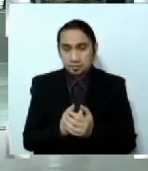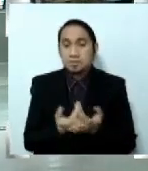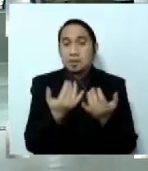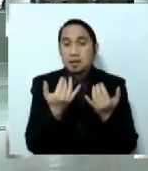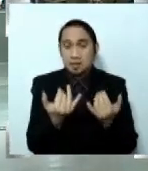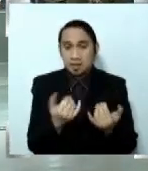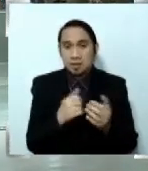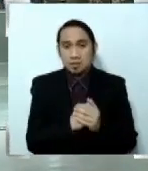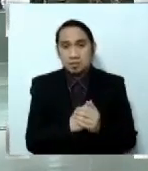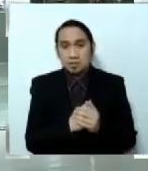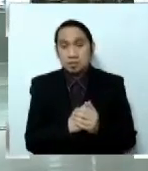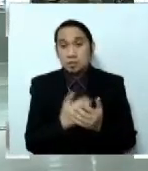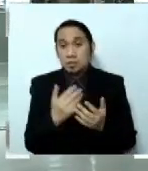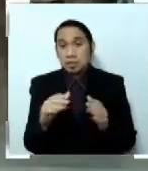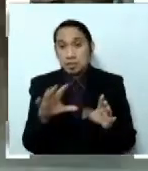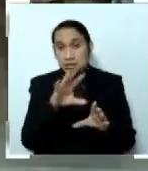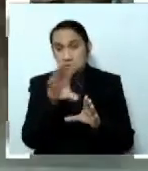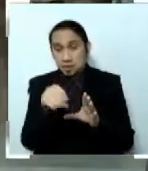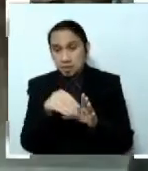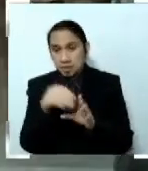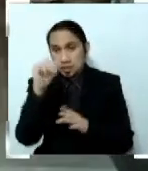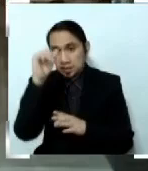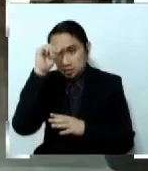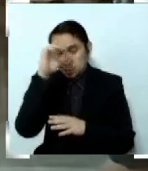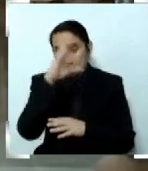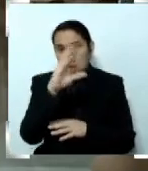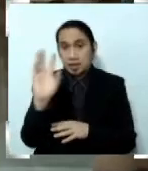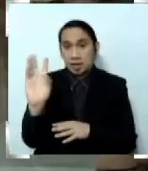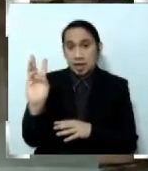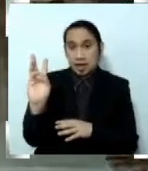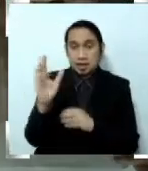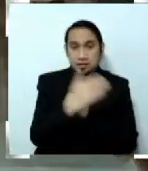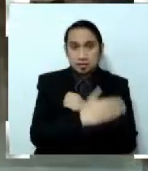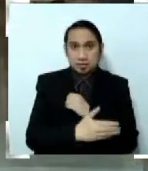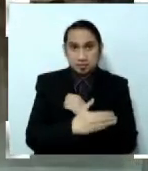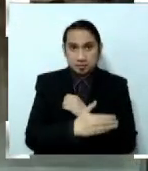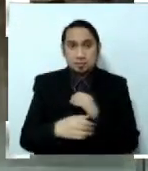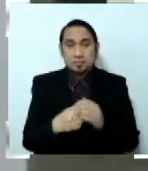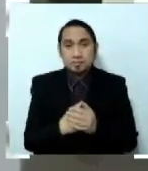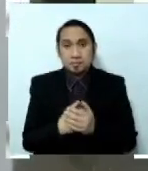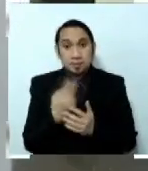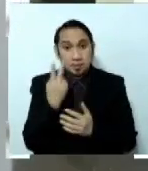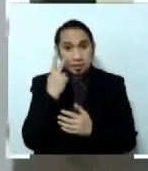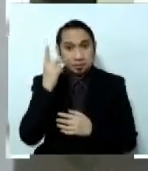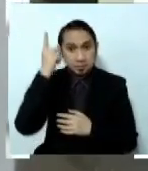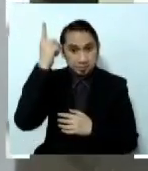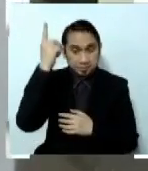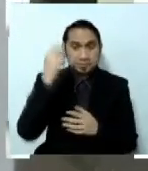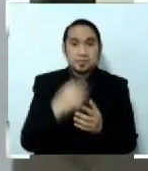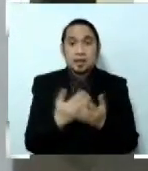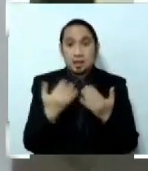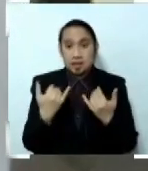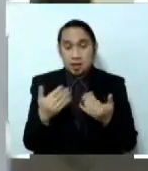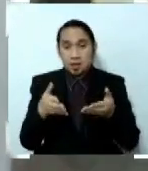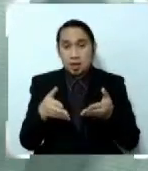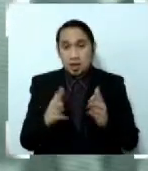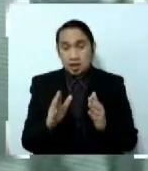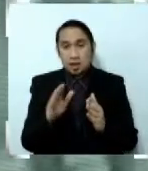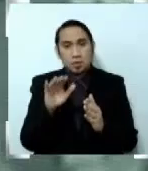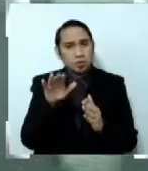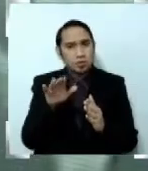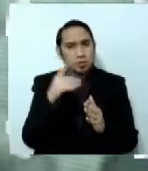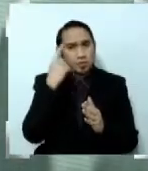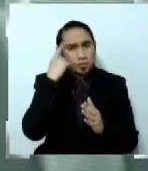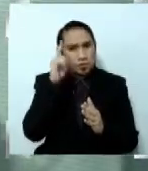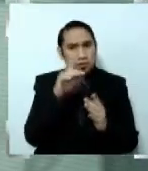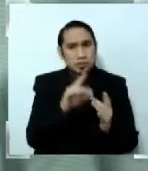restriction sa India at 6 bansa na dati nang sakop nito. Nauna nang pinayagan ng IATF ang special commercial flights para makauwi ang